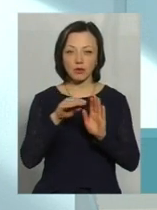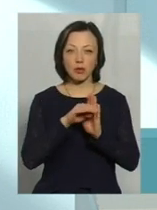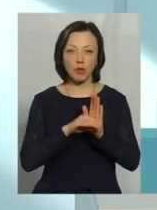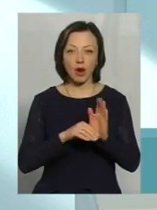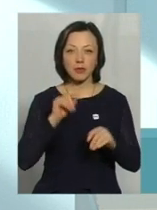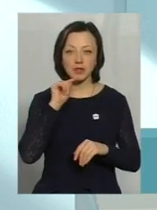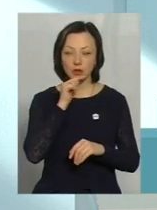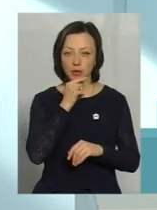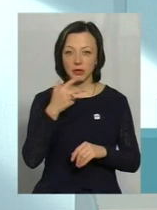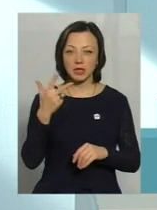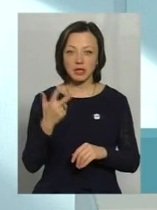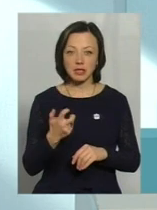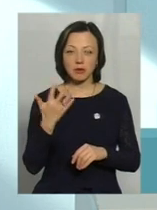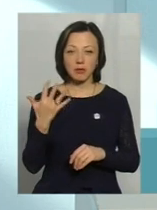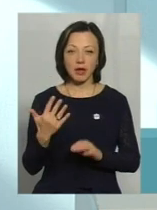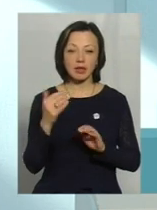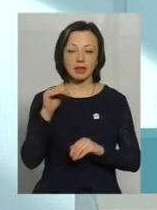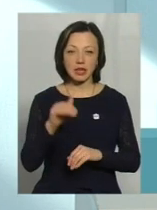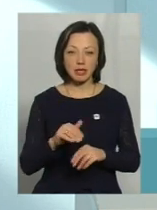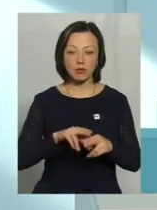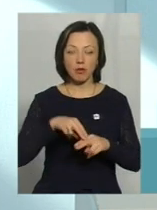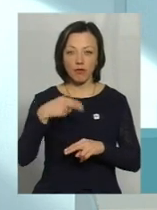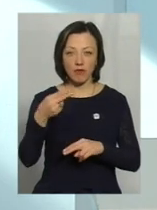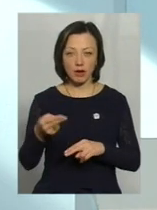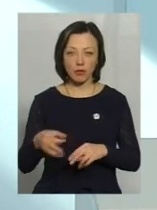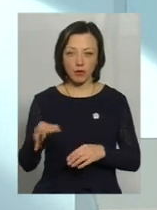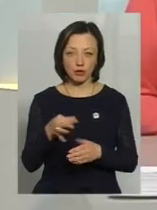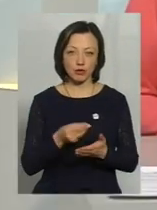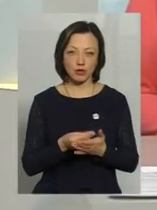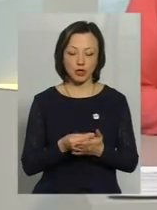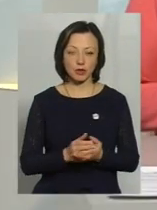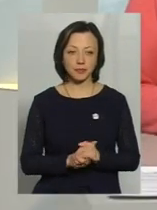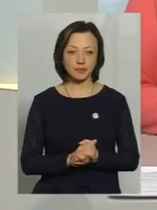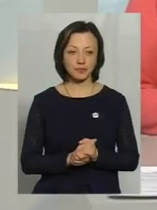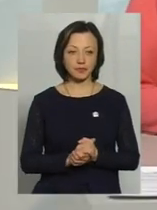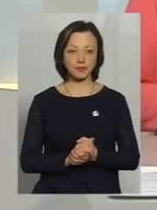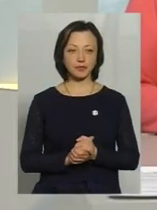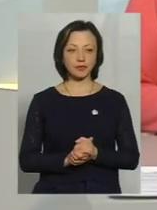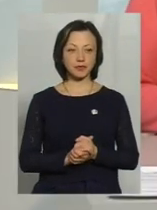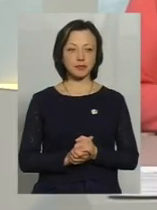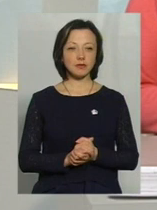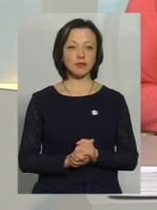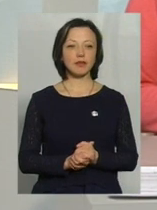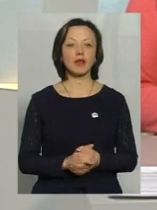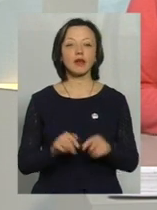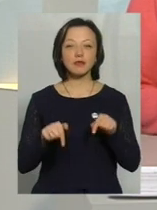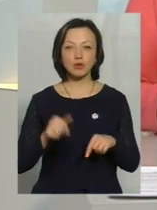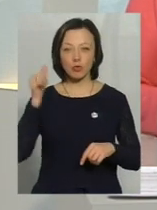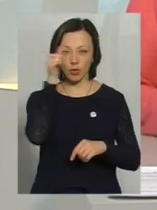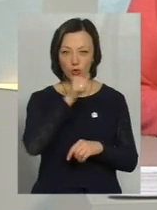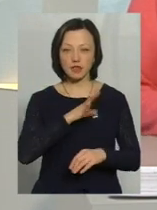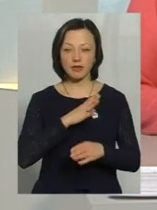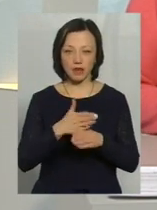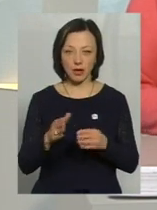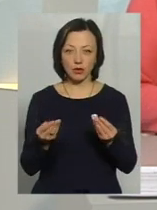зекономити 305 тисяч, які повернуті назад до обласного бюджету. Пане Валерій, у цьому році вже виділялись кошти?